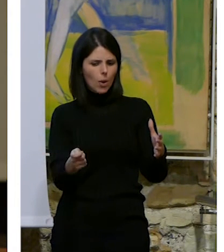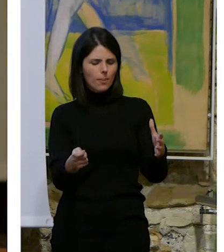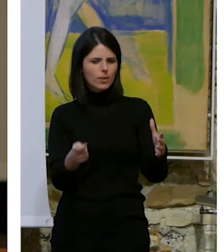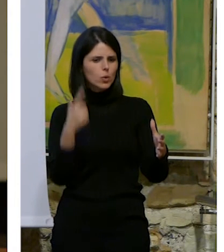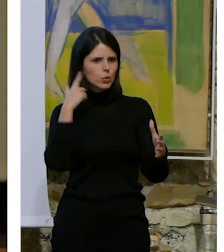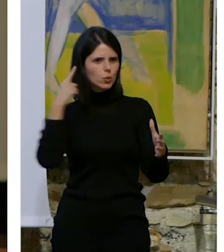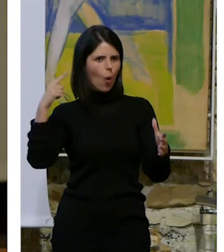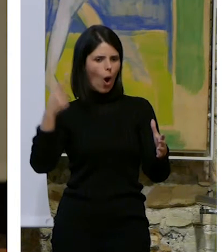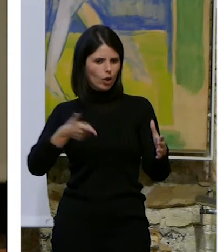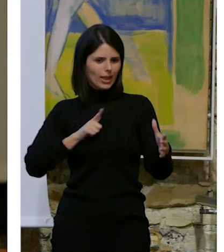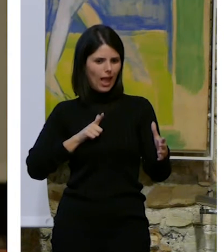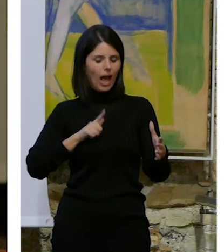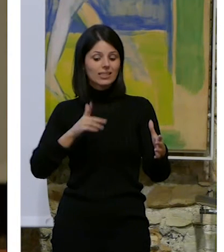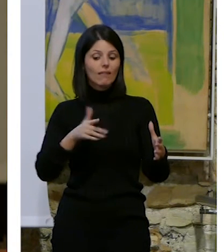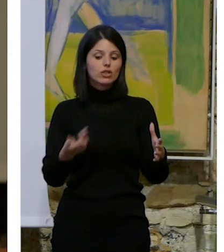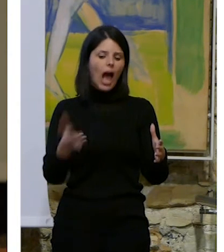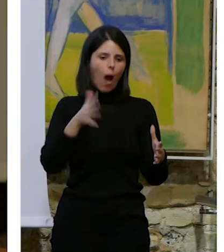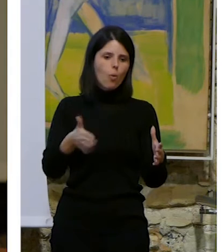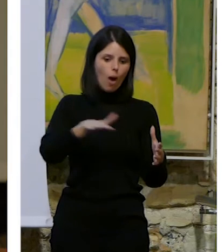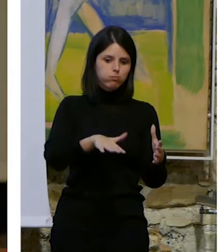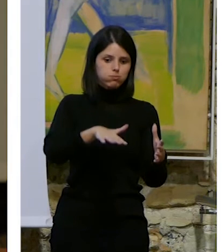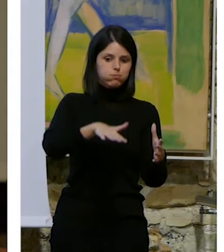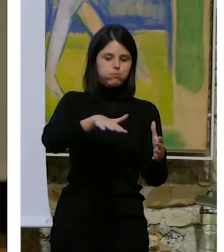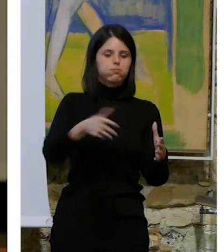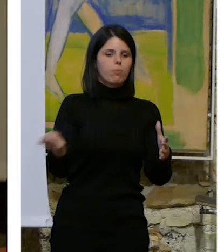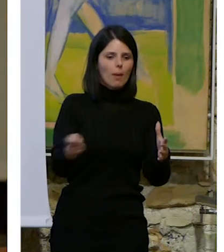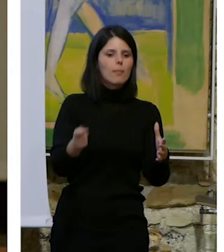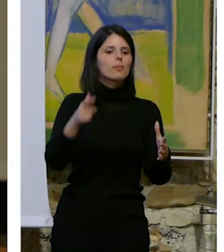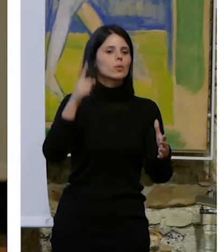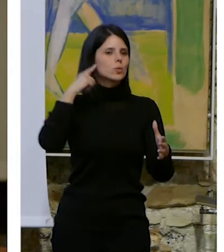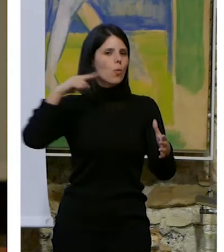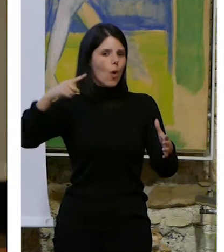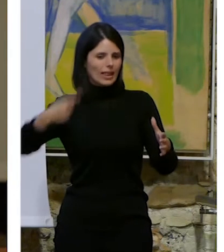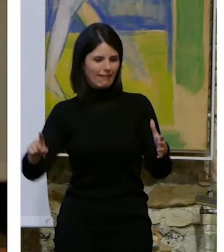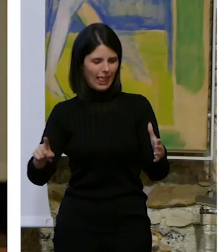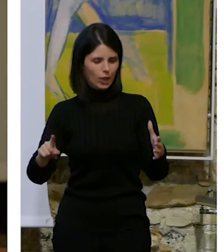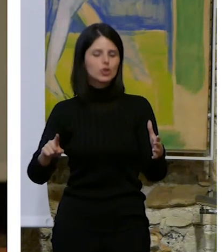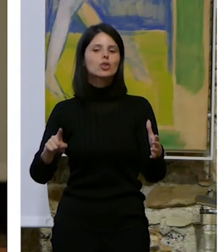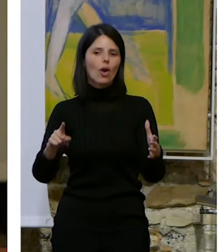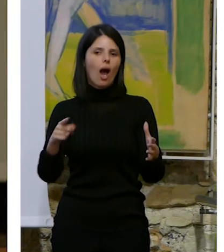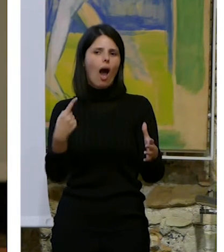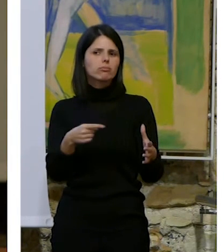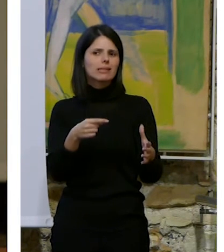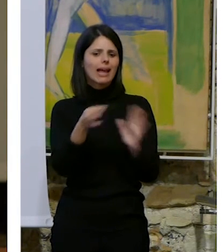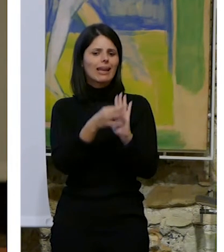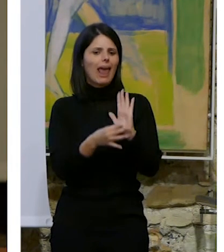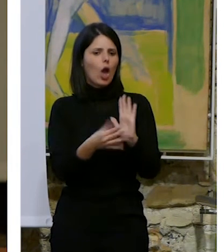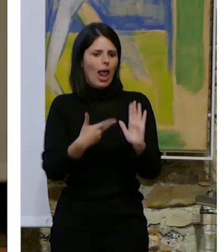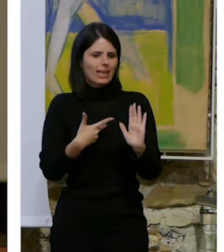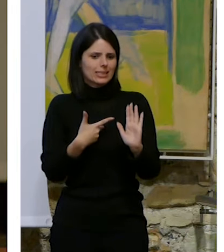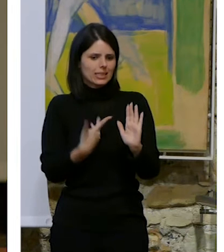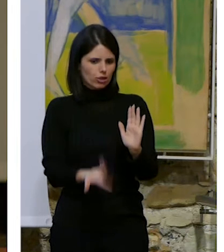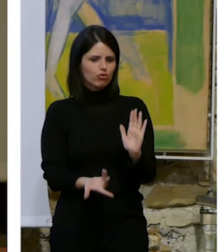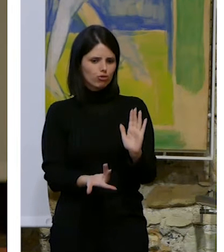metà, cioè faccio tre quarti, percepisco un altro suono che è l'ottava superiore. Allora esiste una regola. Questa regola